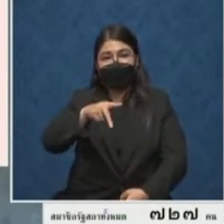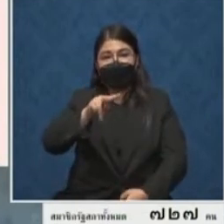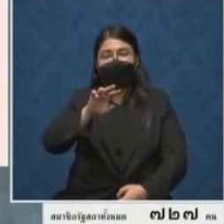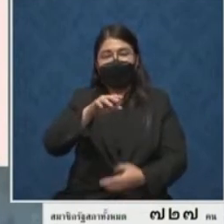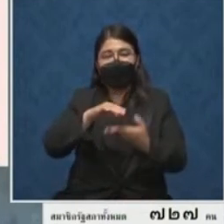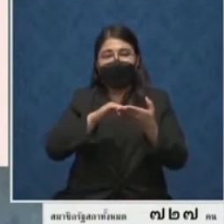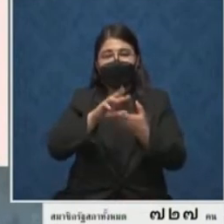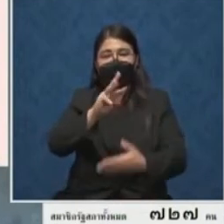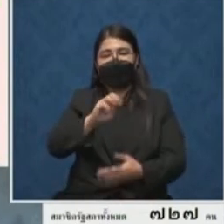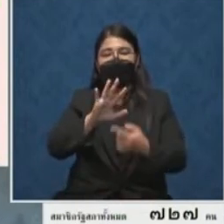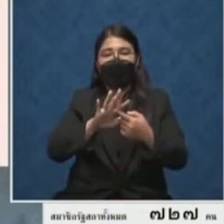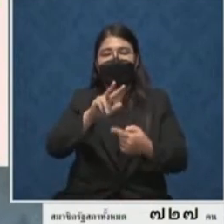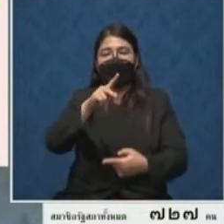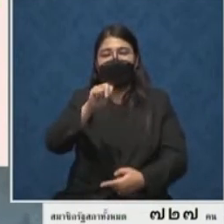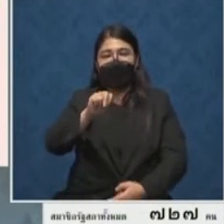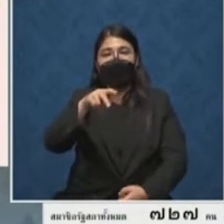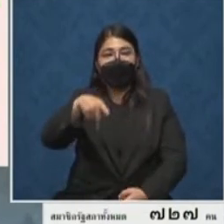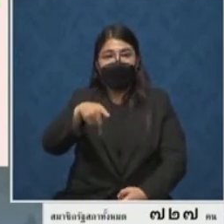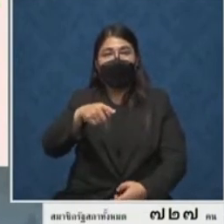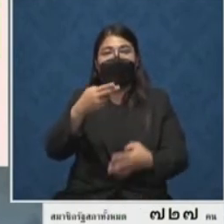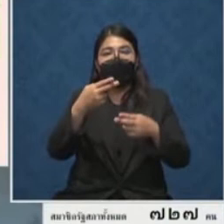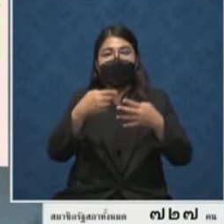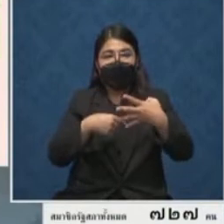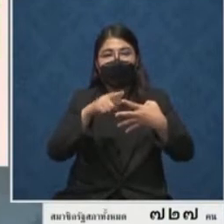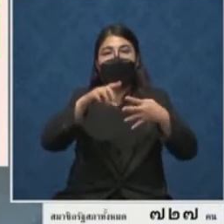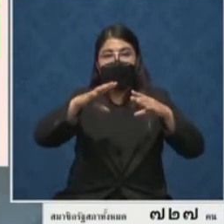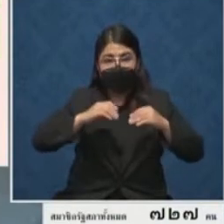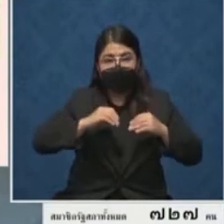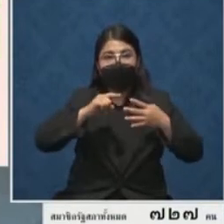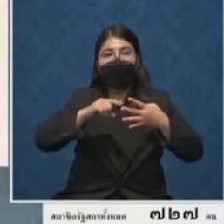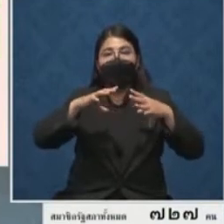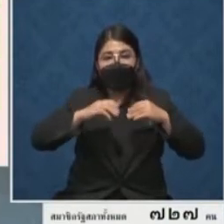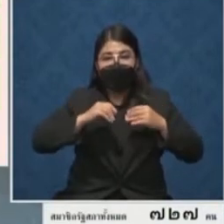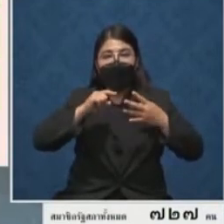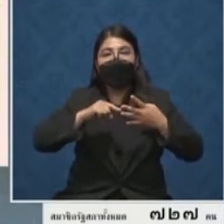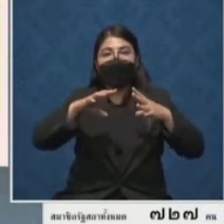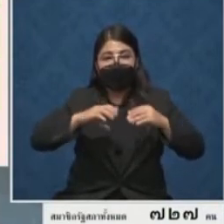2รับหลักการ3รับหลักการ4รับหลักการ